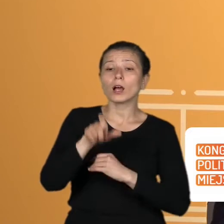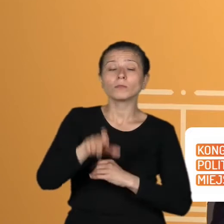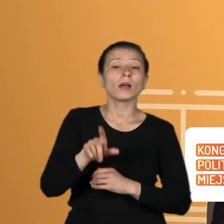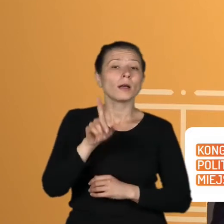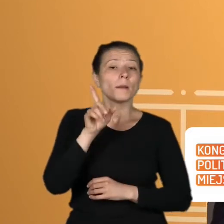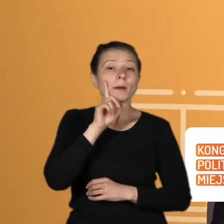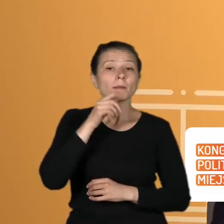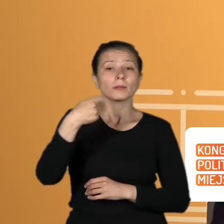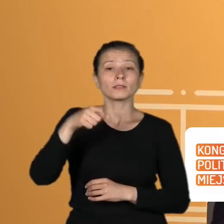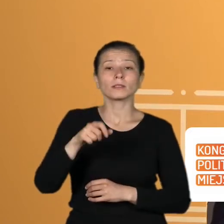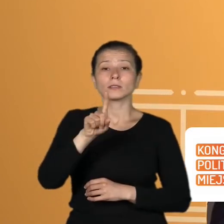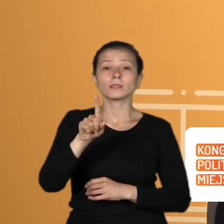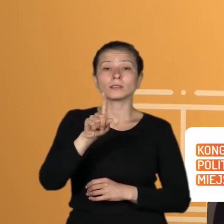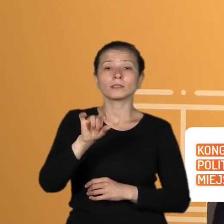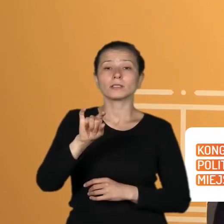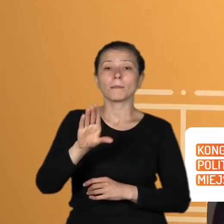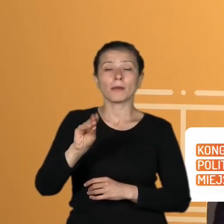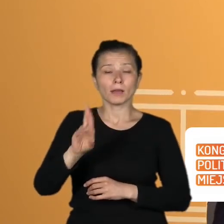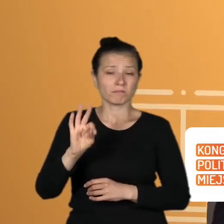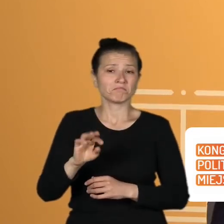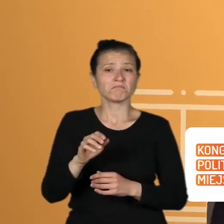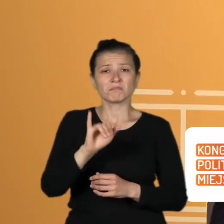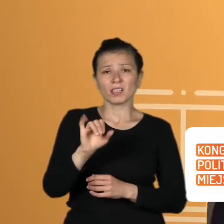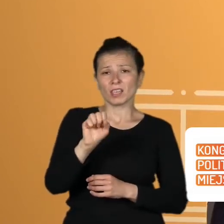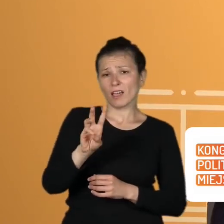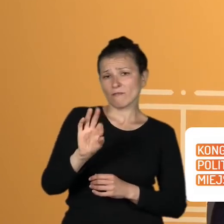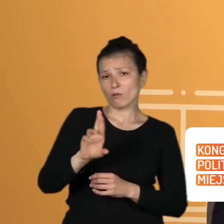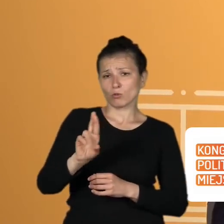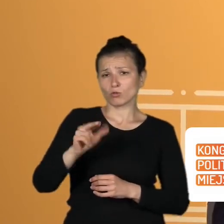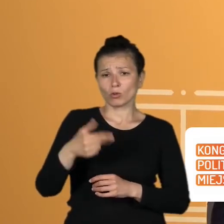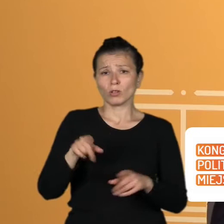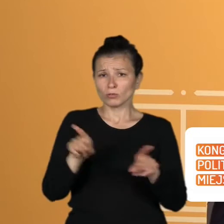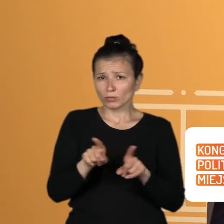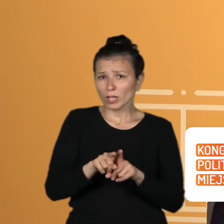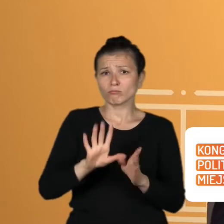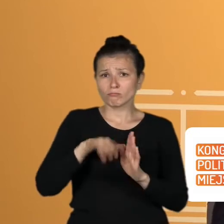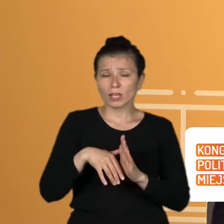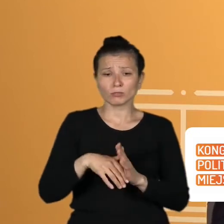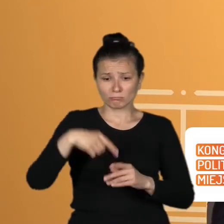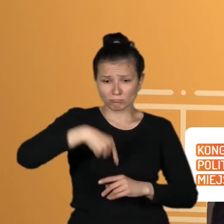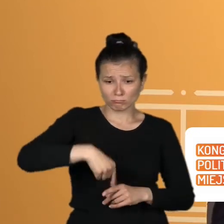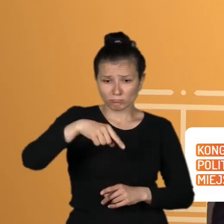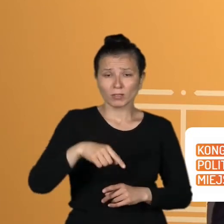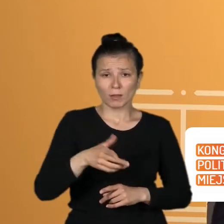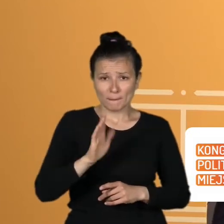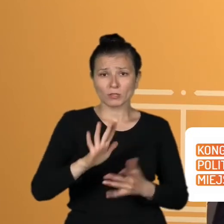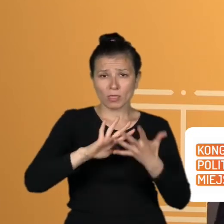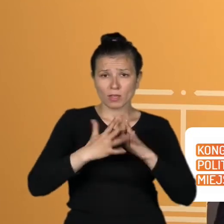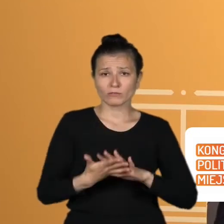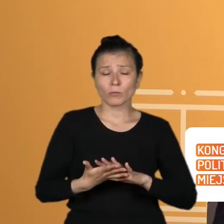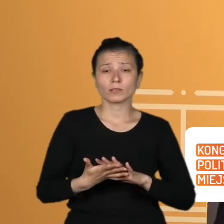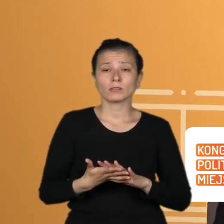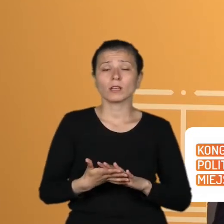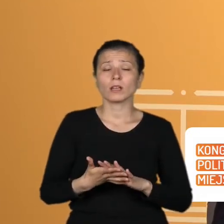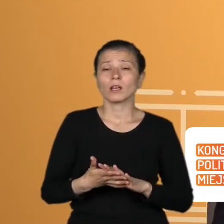Zilbertowi. Jaworzno jest też ośrodkiem, który stoi w obliczu transformacji, ale jest też ośrodkiem,